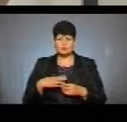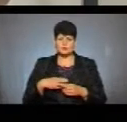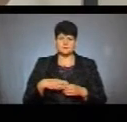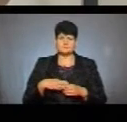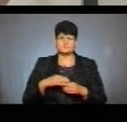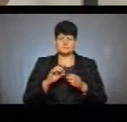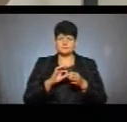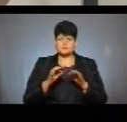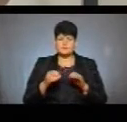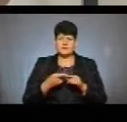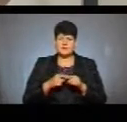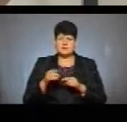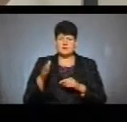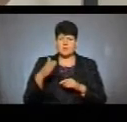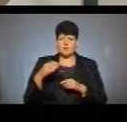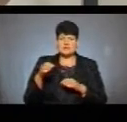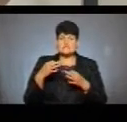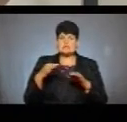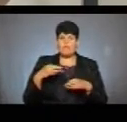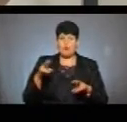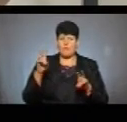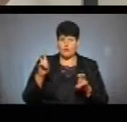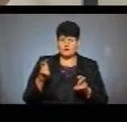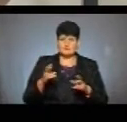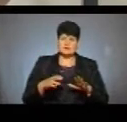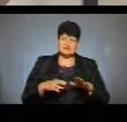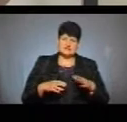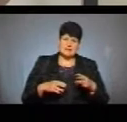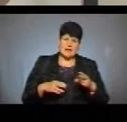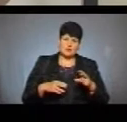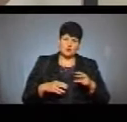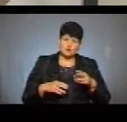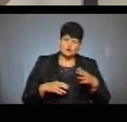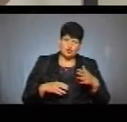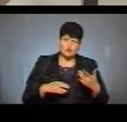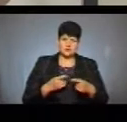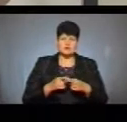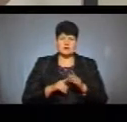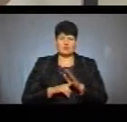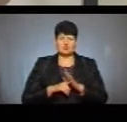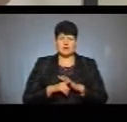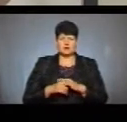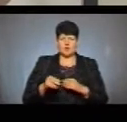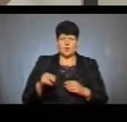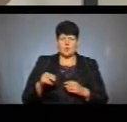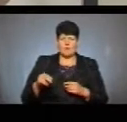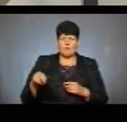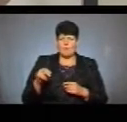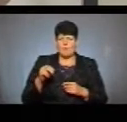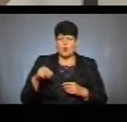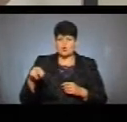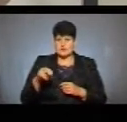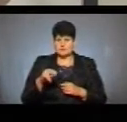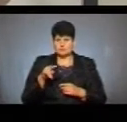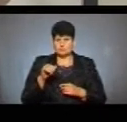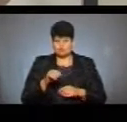це акція під прапорами свободи. З третьої сторони, були закиди, що це початок порошенківського путчу. Так? А